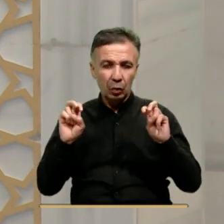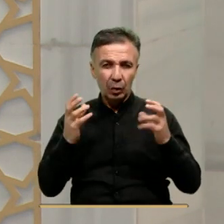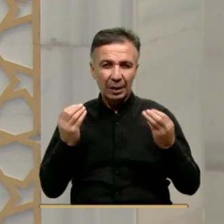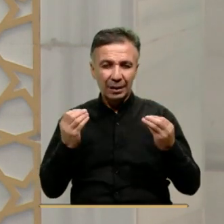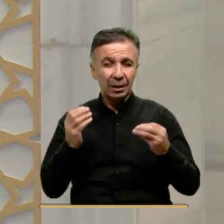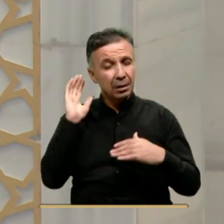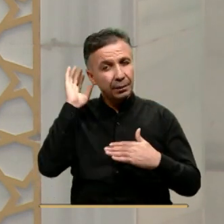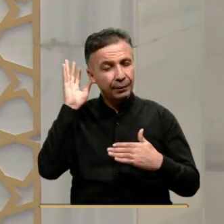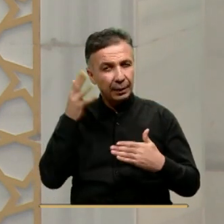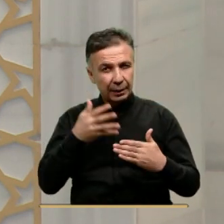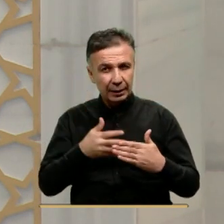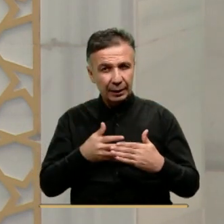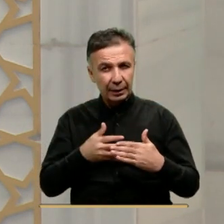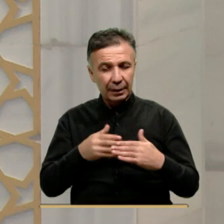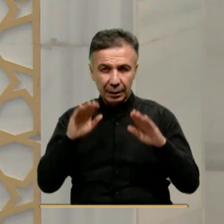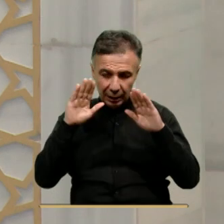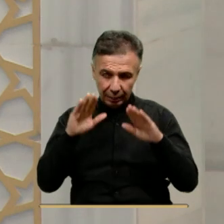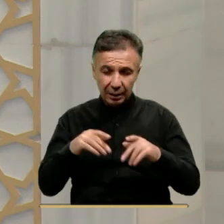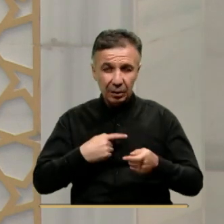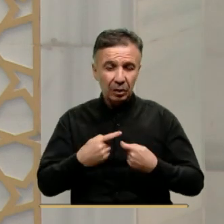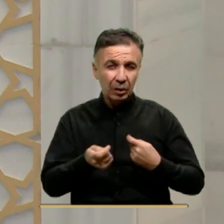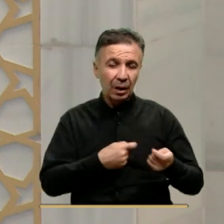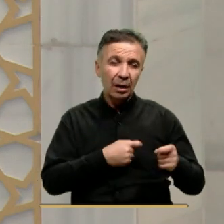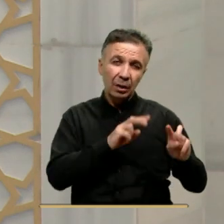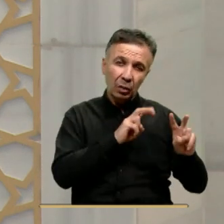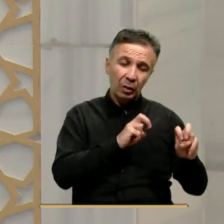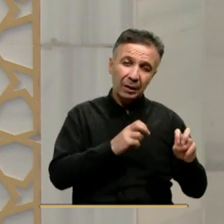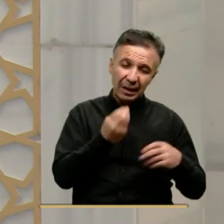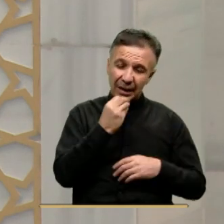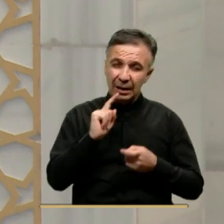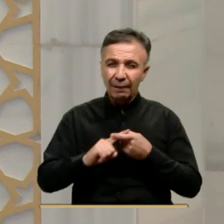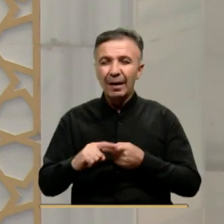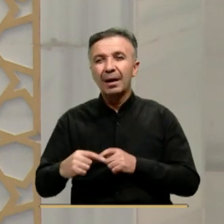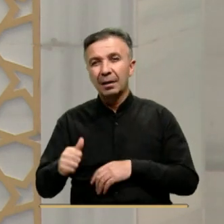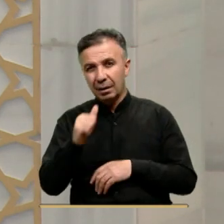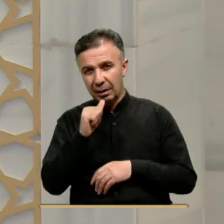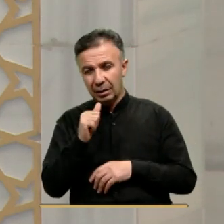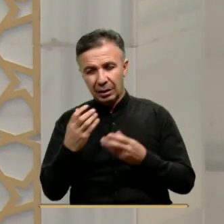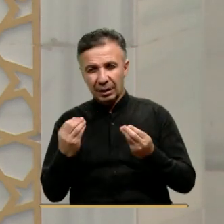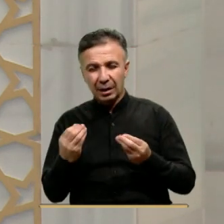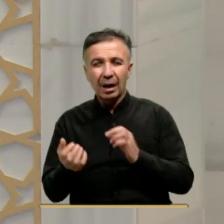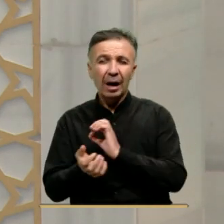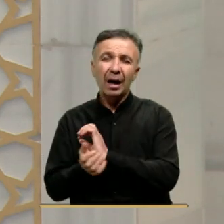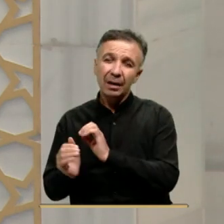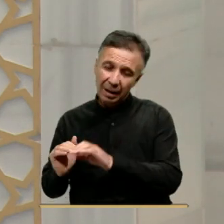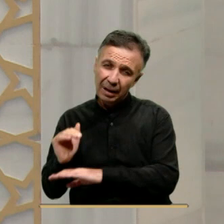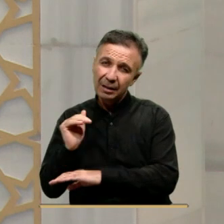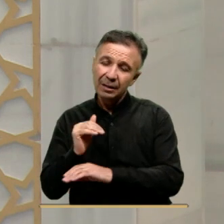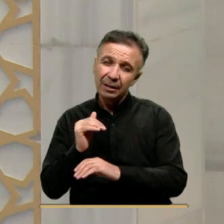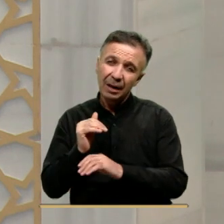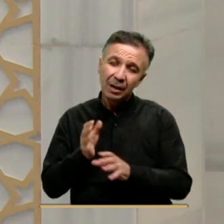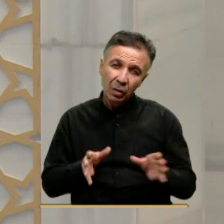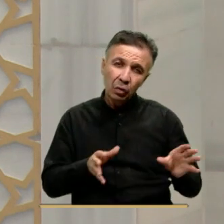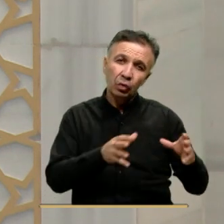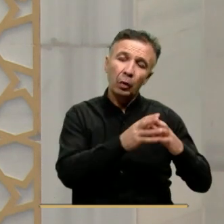ibadetlere ticari konulardan yiyecek ve içeceklere aile hayatından toplum hayatına